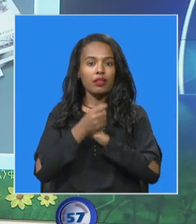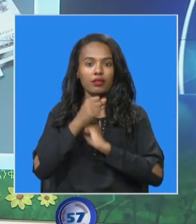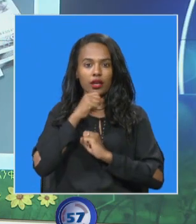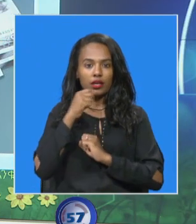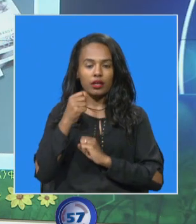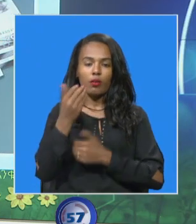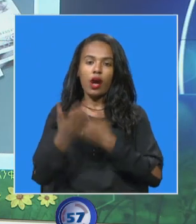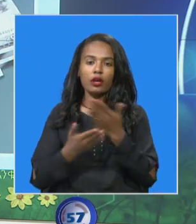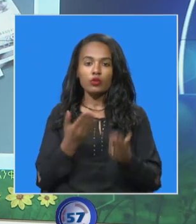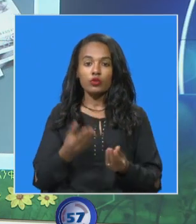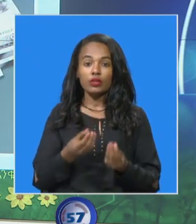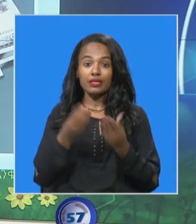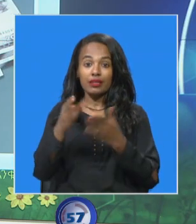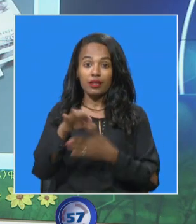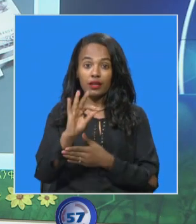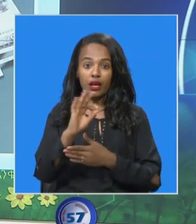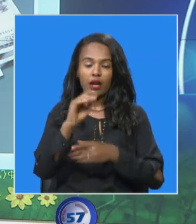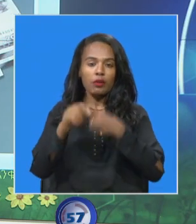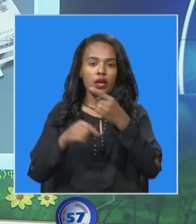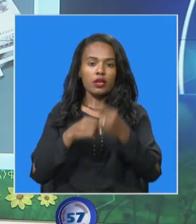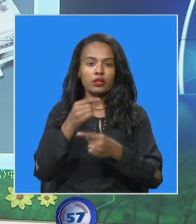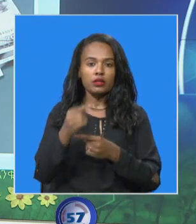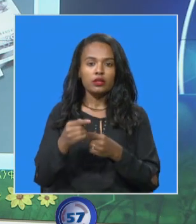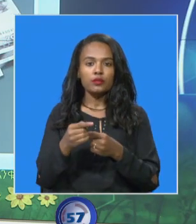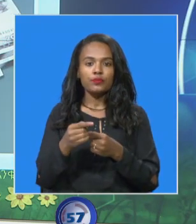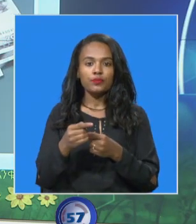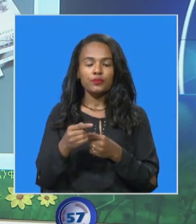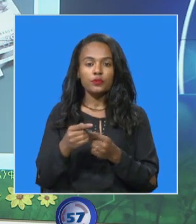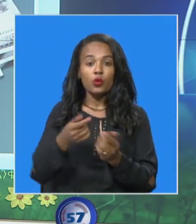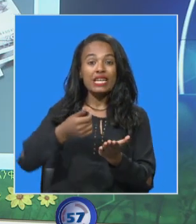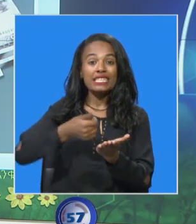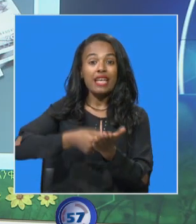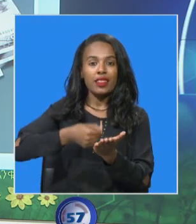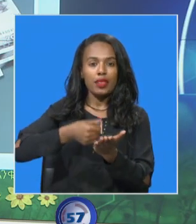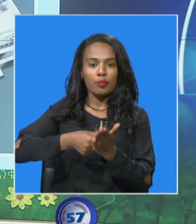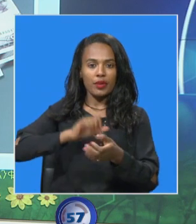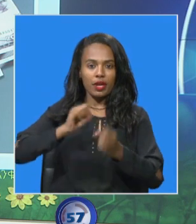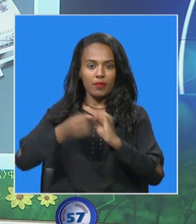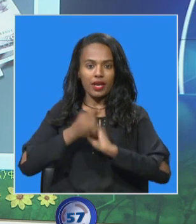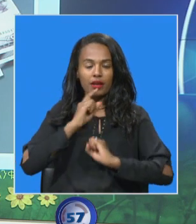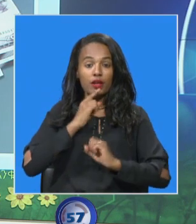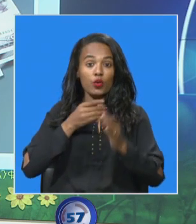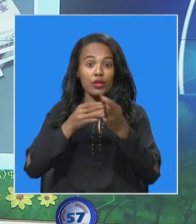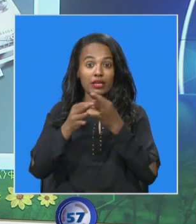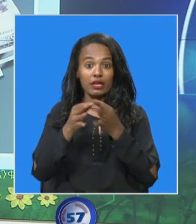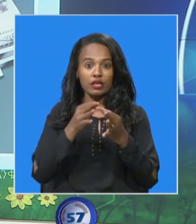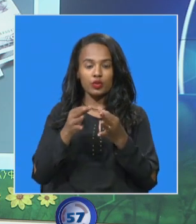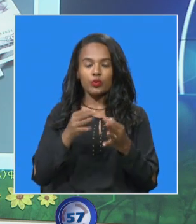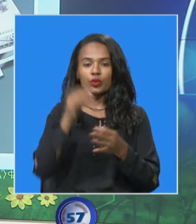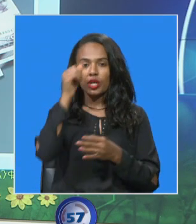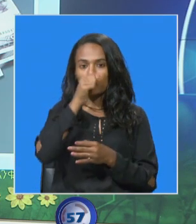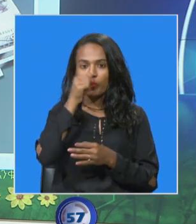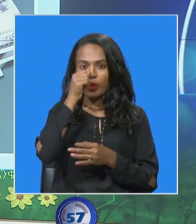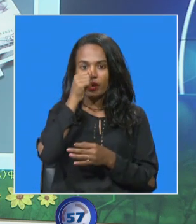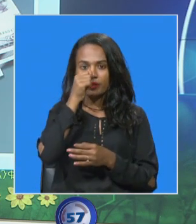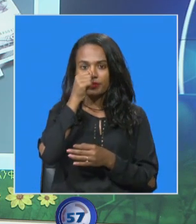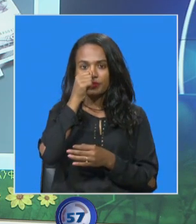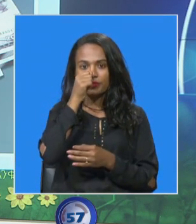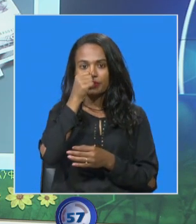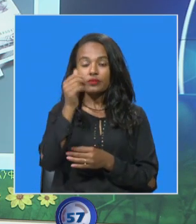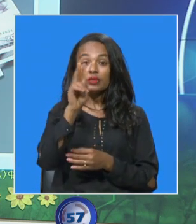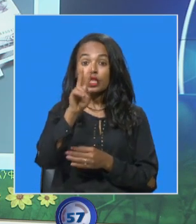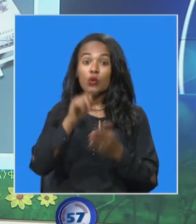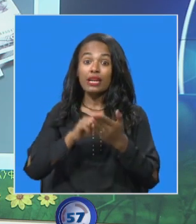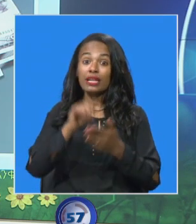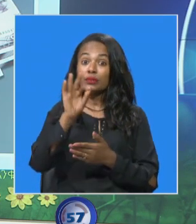አልተቀየረም፣ አገልግሎት እየሰጠ ይገኛል። በሂደት እንግዲህ ወደ ሳንቲም እንደሚቀየር ነው የተገለጸው። እንግዲህ ኢትዮጵያ